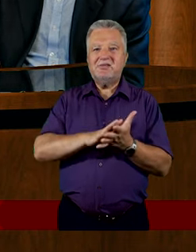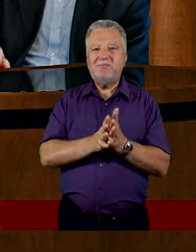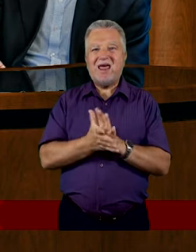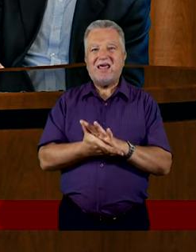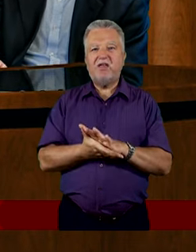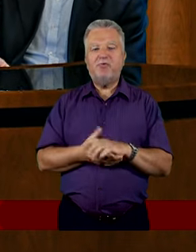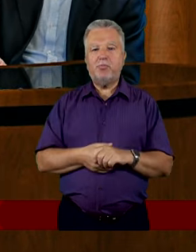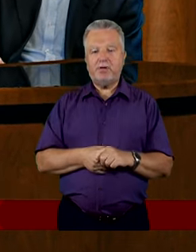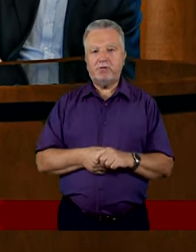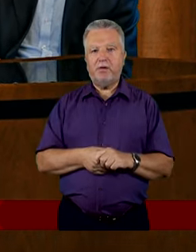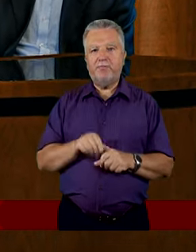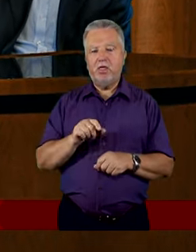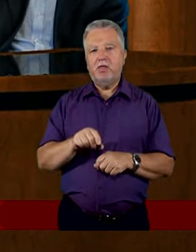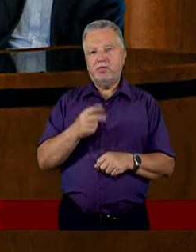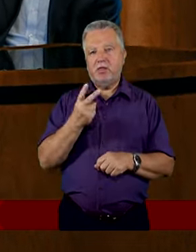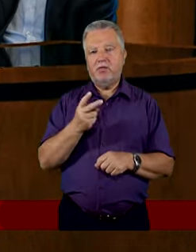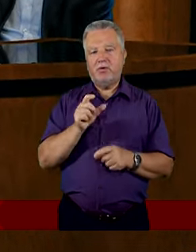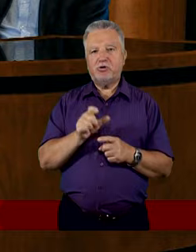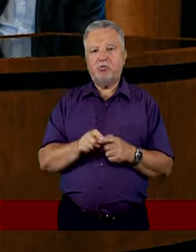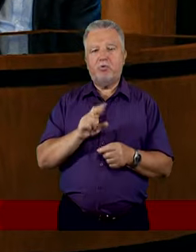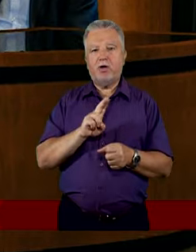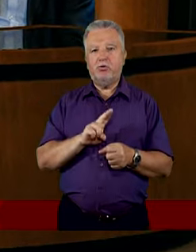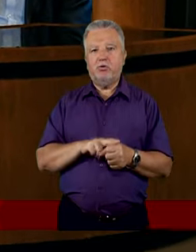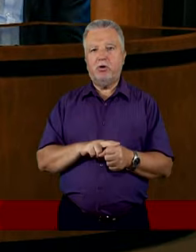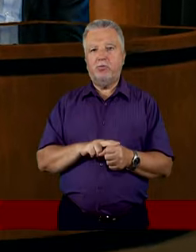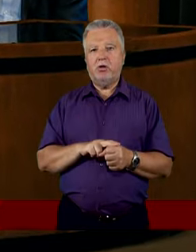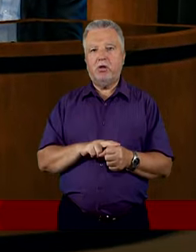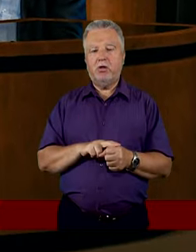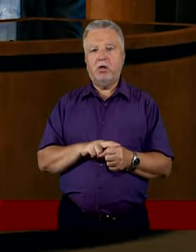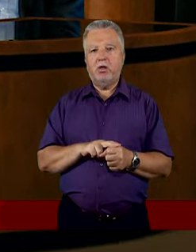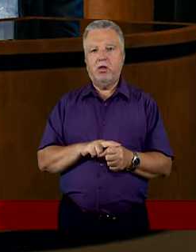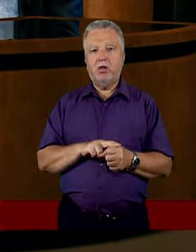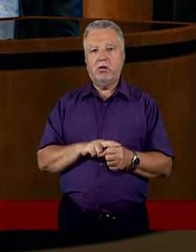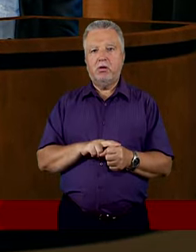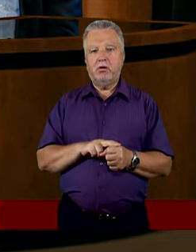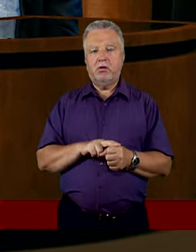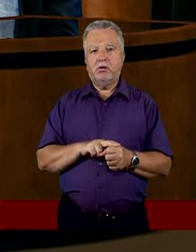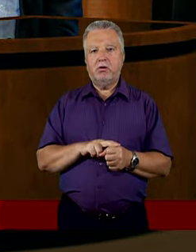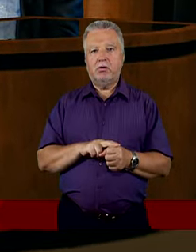reformacja. To takie dwa określenia, którymi